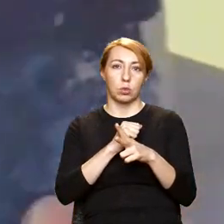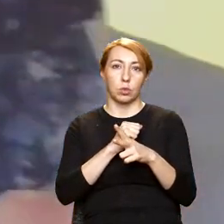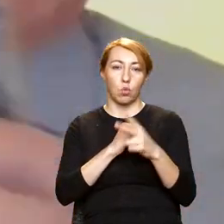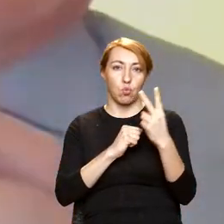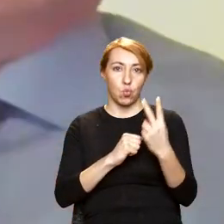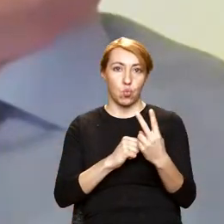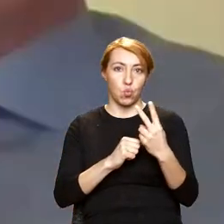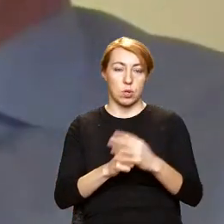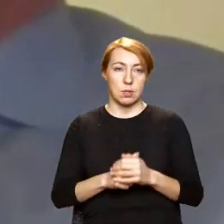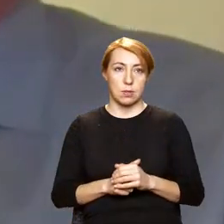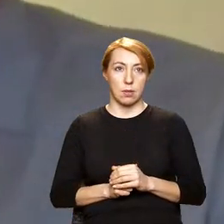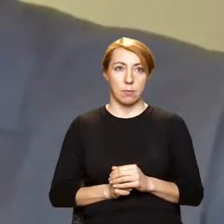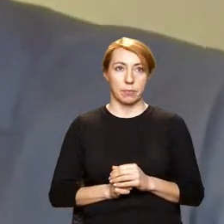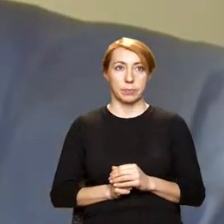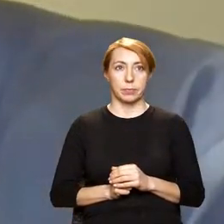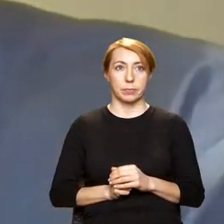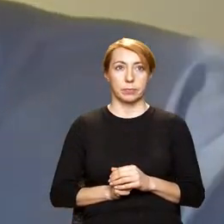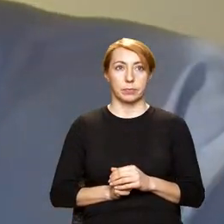1882.